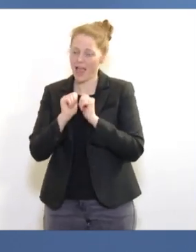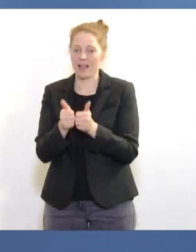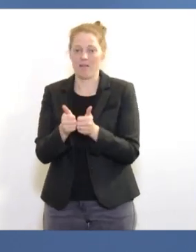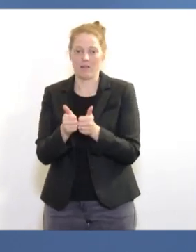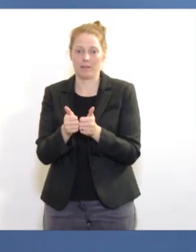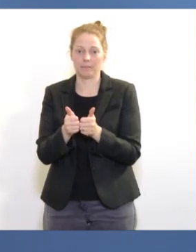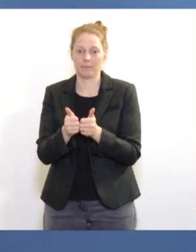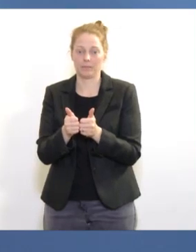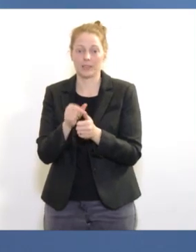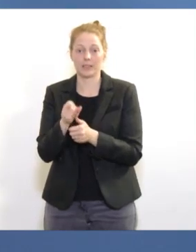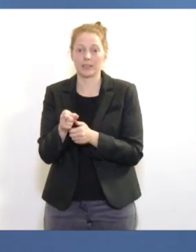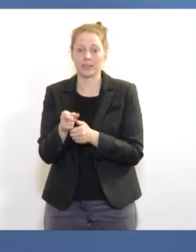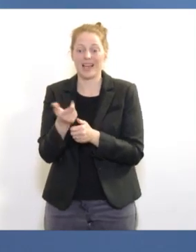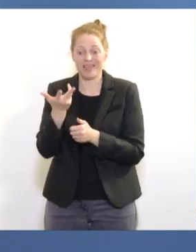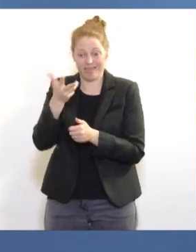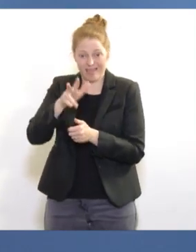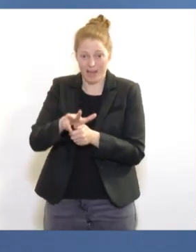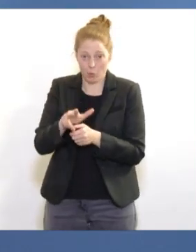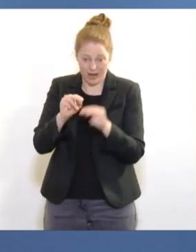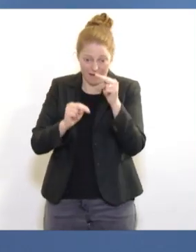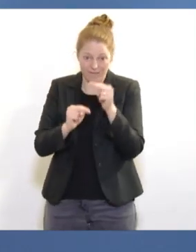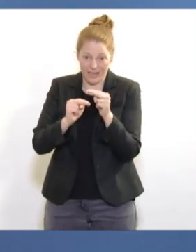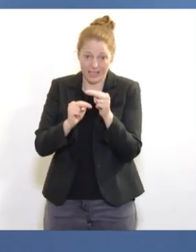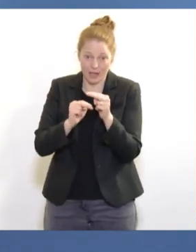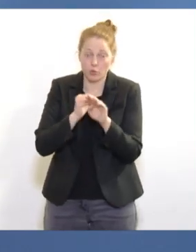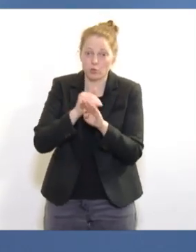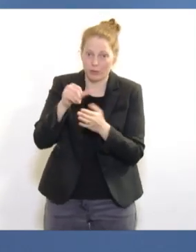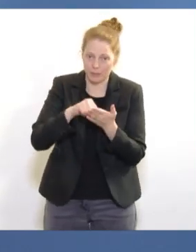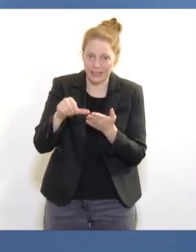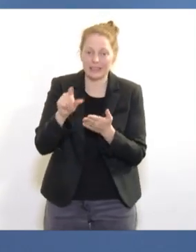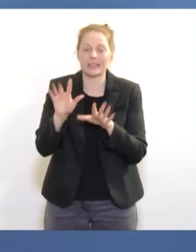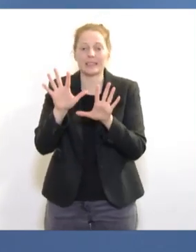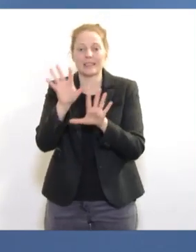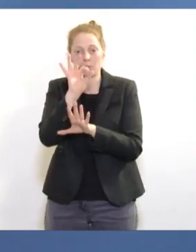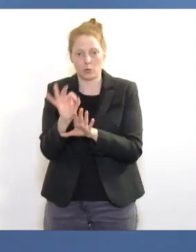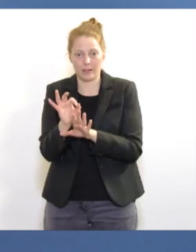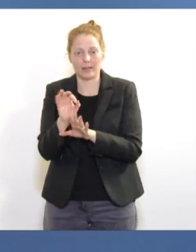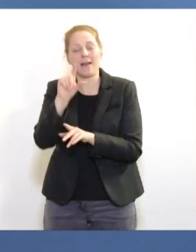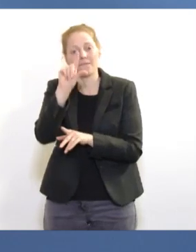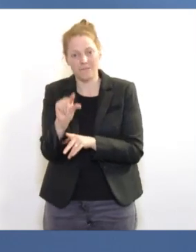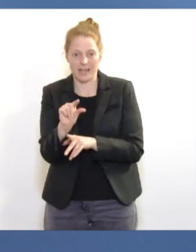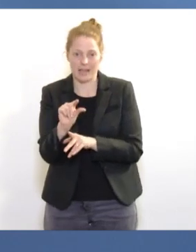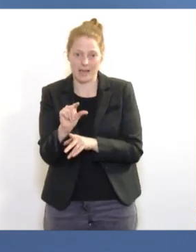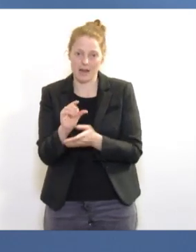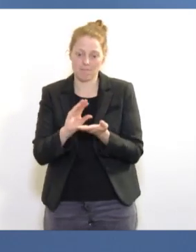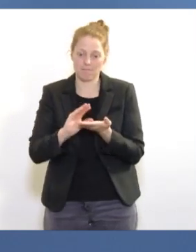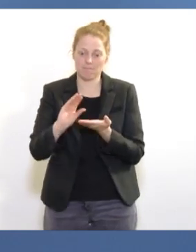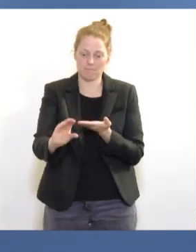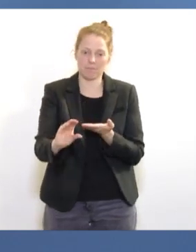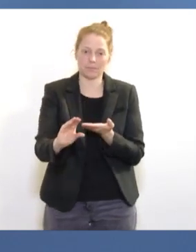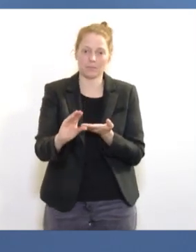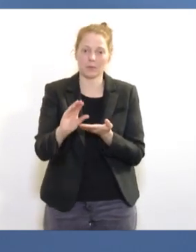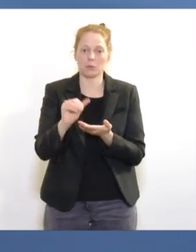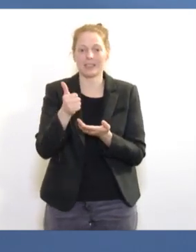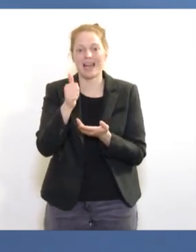Männer wie 3 Monate am Rückstand sind, 10% von ihren Avancen wert kürzen. Das betrifft